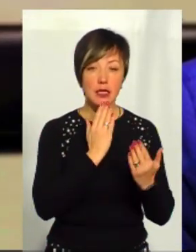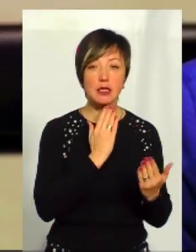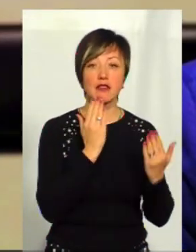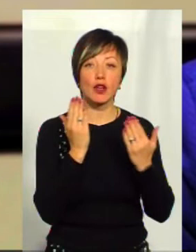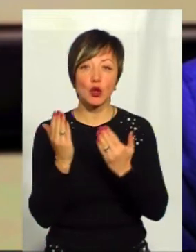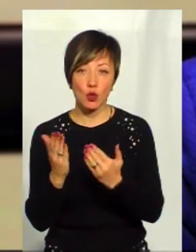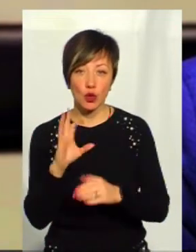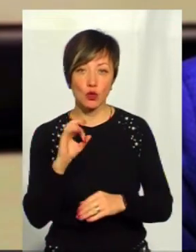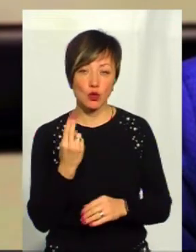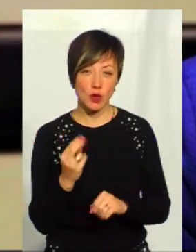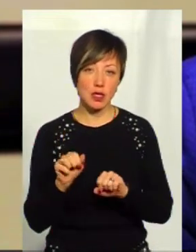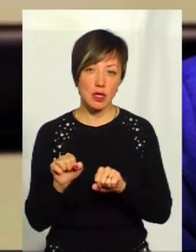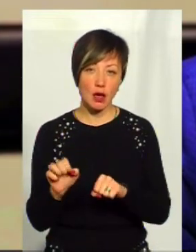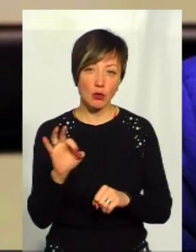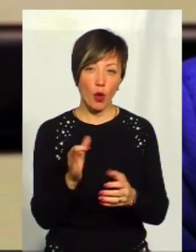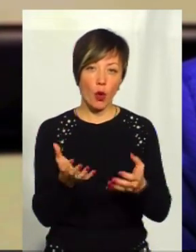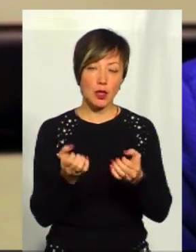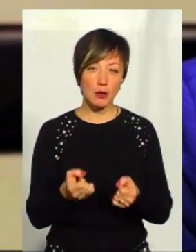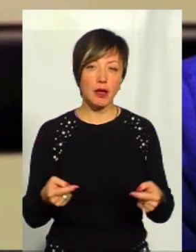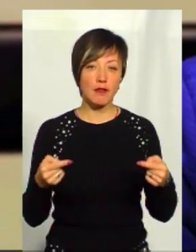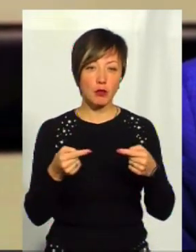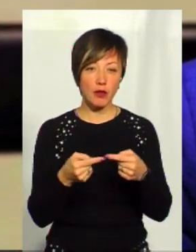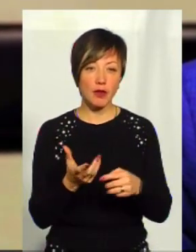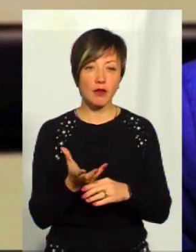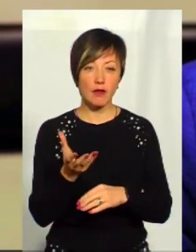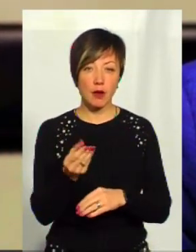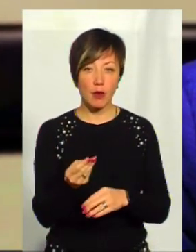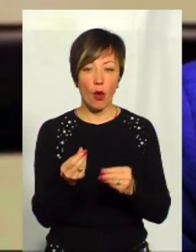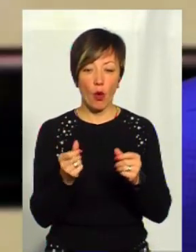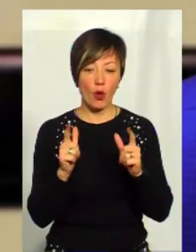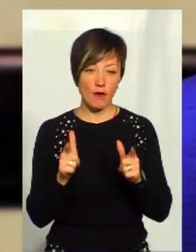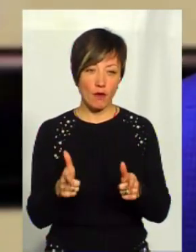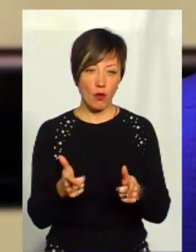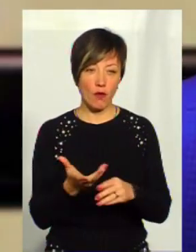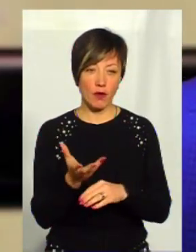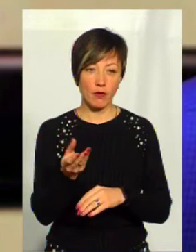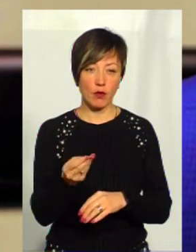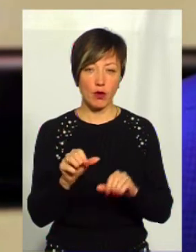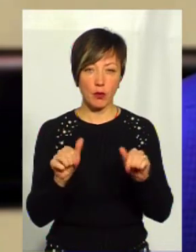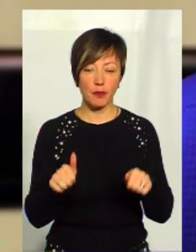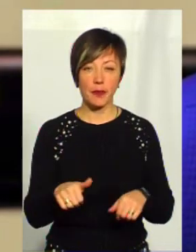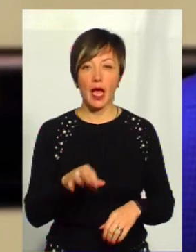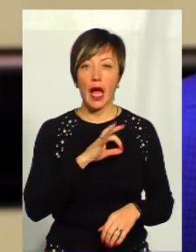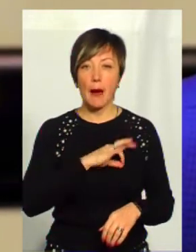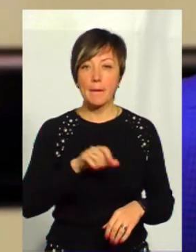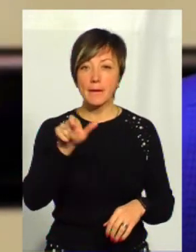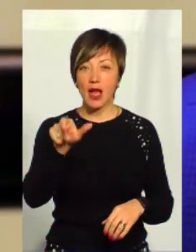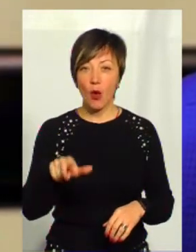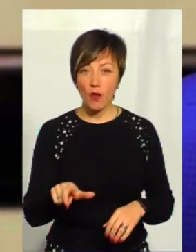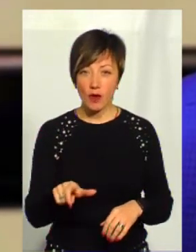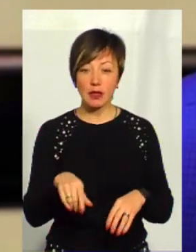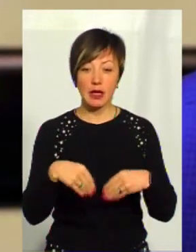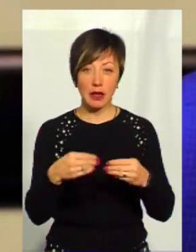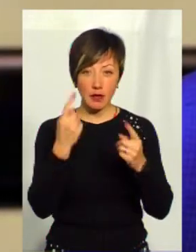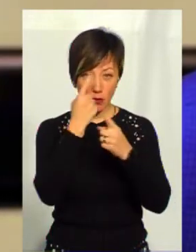органу соцзахисту щодо отримання відповідних виплат у готівковій формі. Пільговик, який надав інформацію